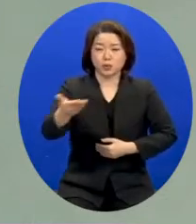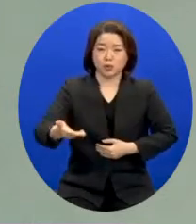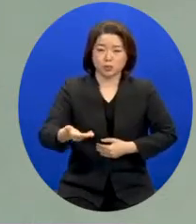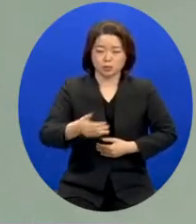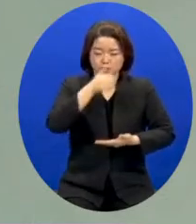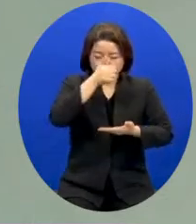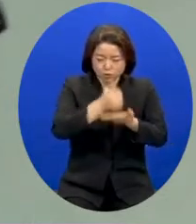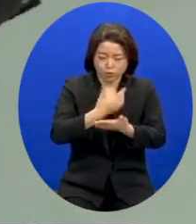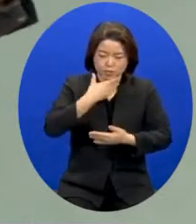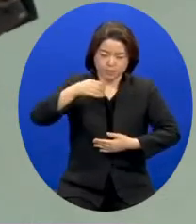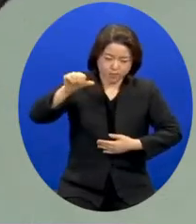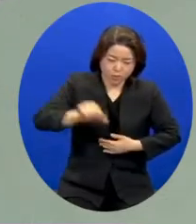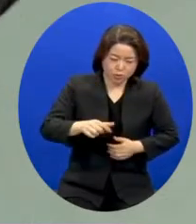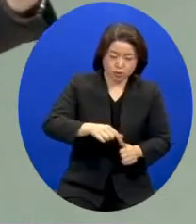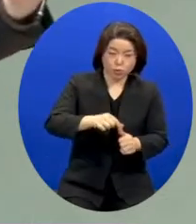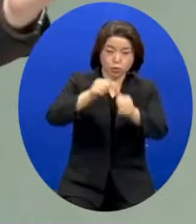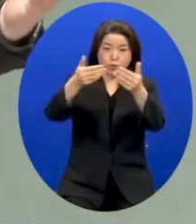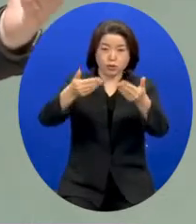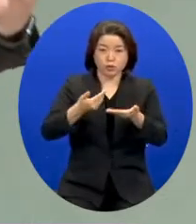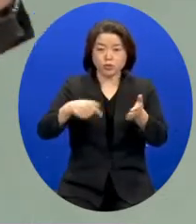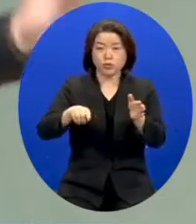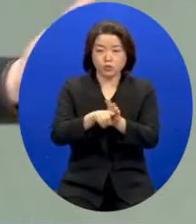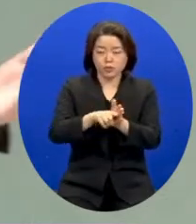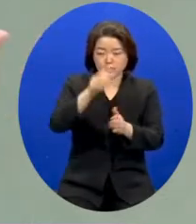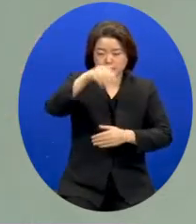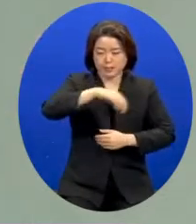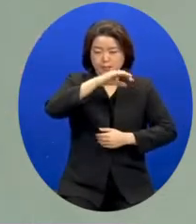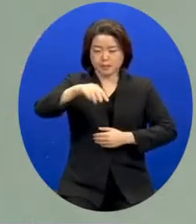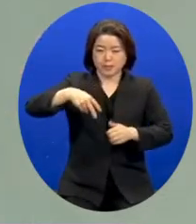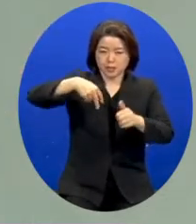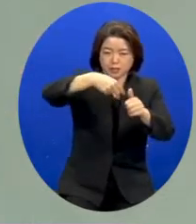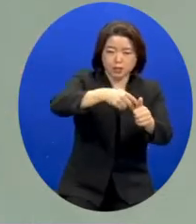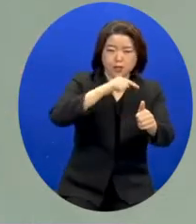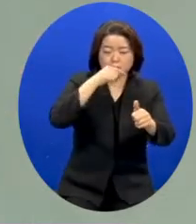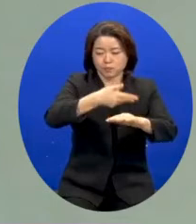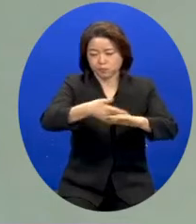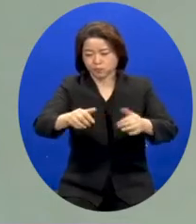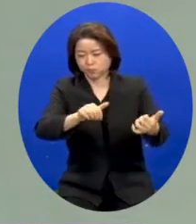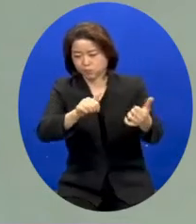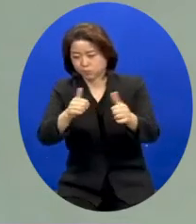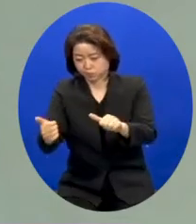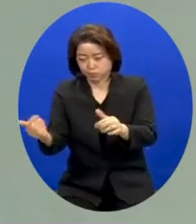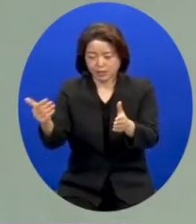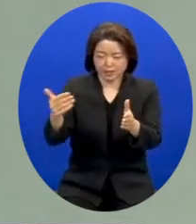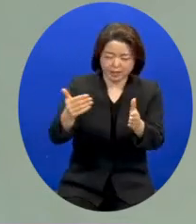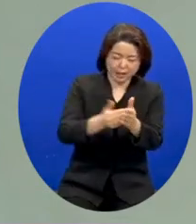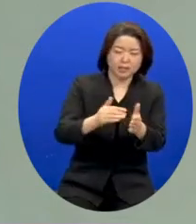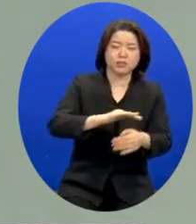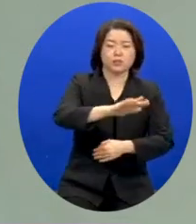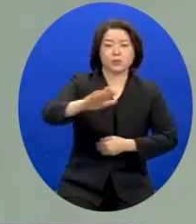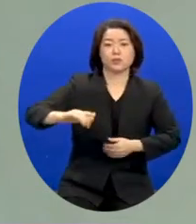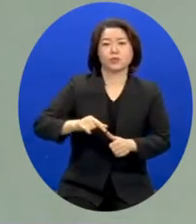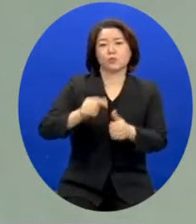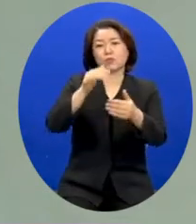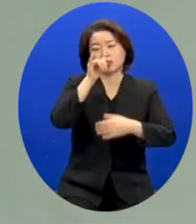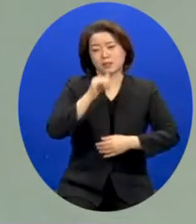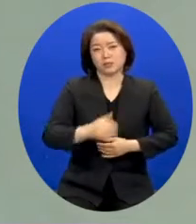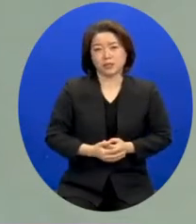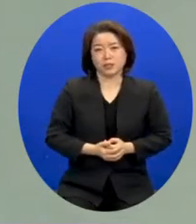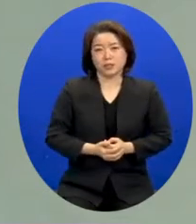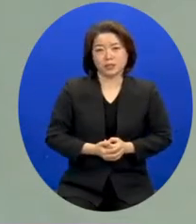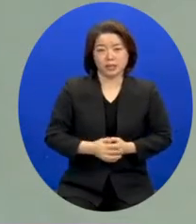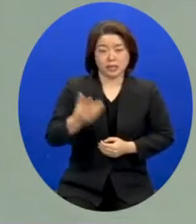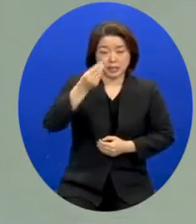저주에서 구원하시려고 십자가에 친히 달려 피 흘려 죽으시면서 우리를 구원하셨습니다. 성령